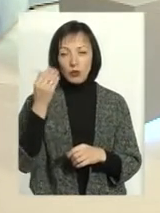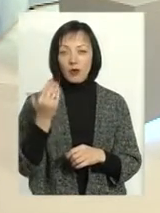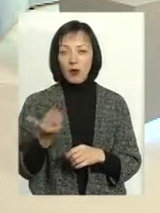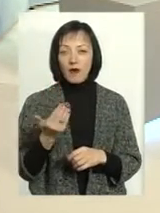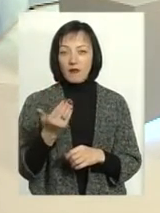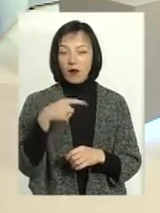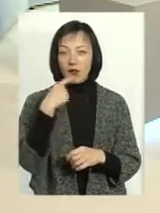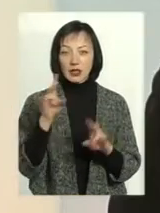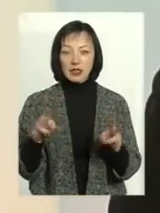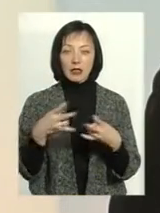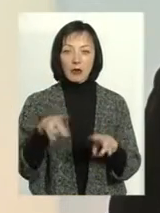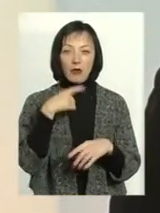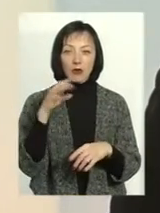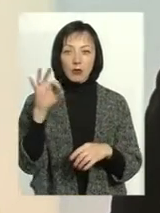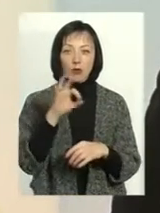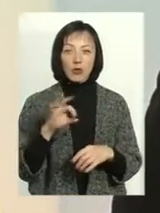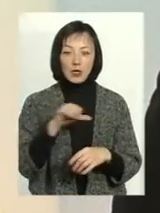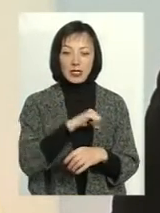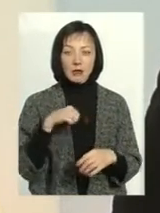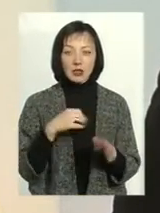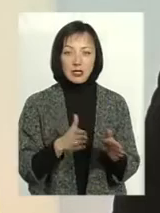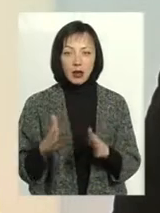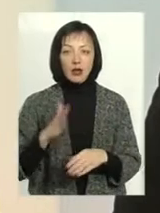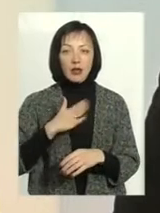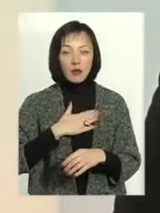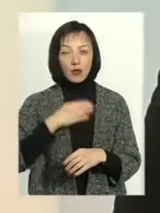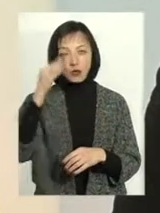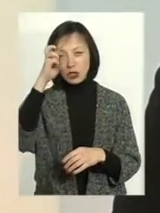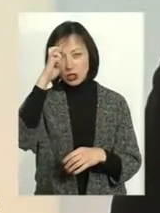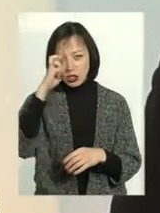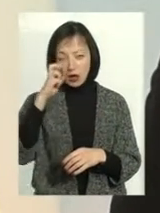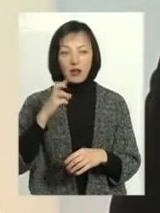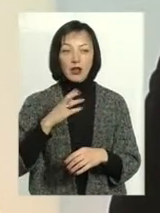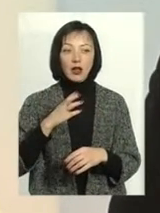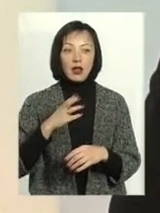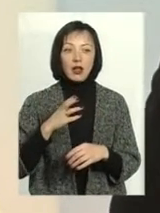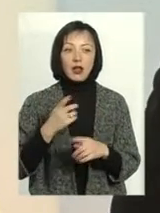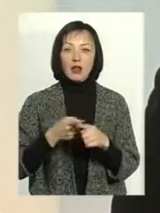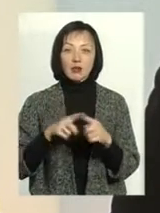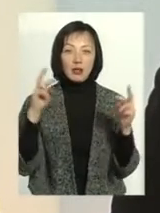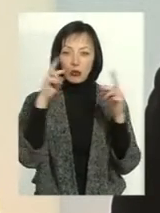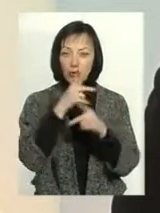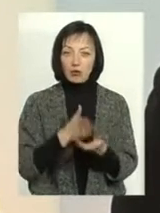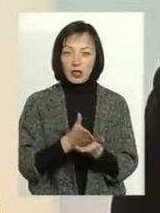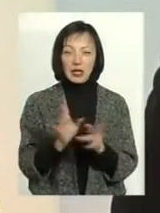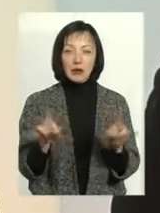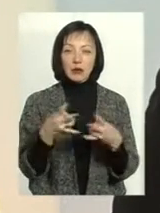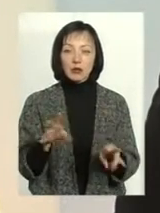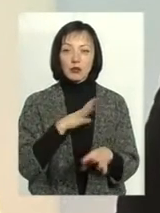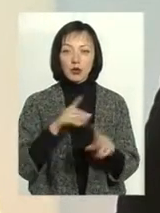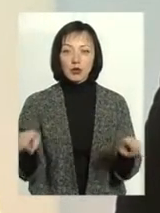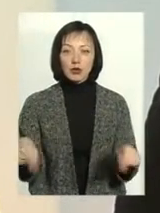говорить, що не варто говорити про саму систему, але знову ж таки держава пішла, на нашу думку, не по тому шляху. Не потрібно було